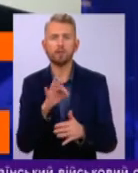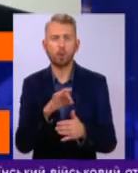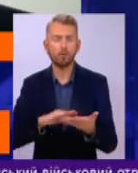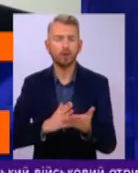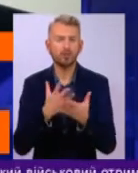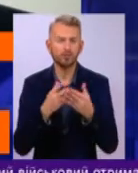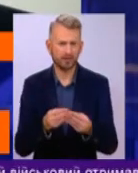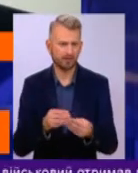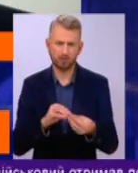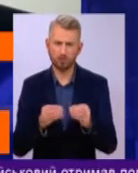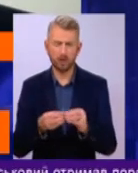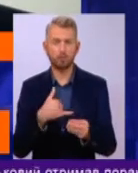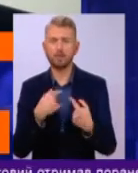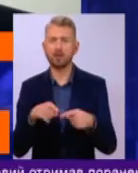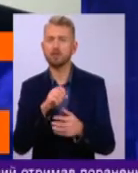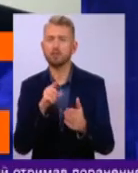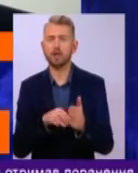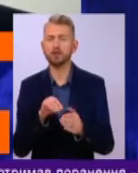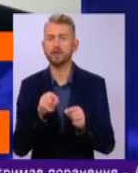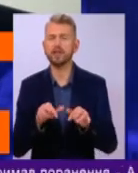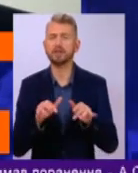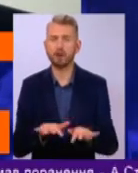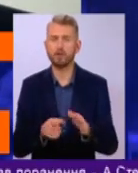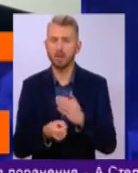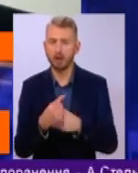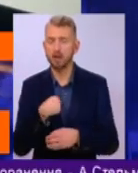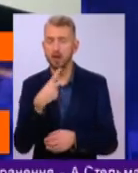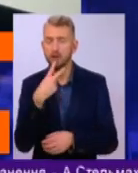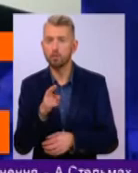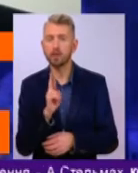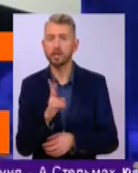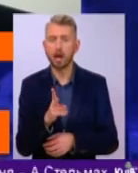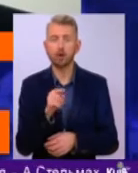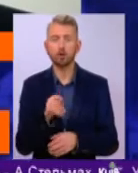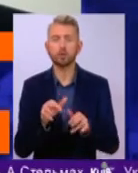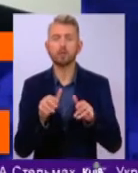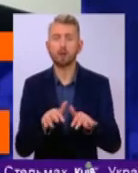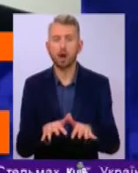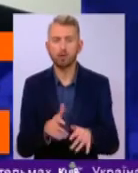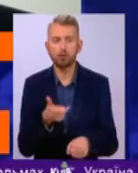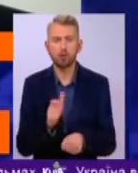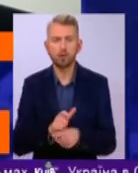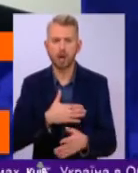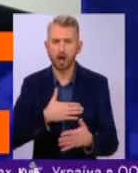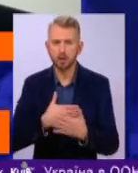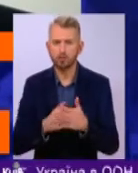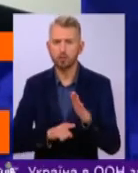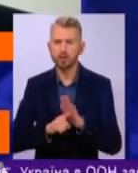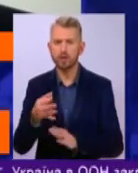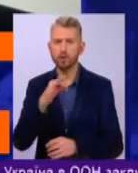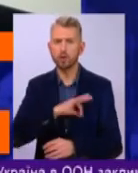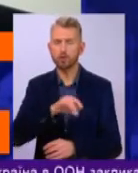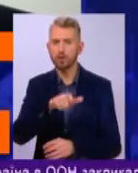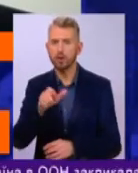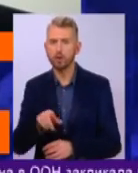тиск проблемно. У мене інше питання щодо цієї справи виникає. Я дивлюся, як цю справу дуже активно почали використовувати